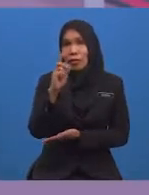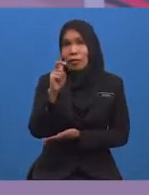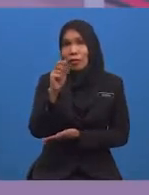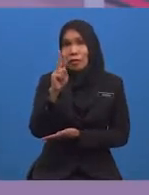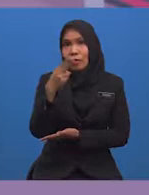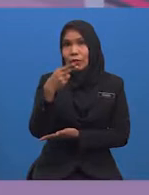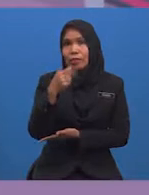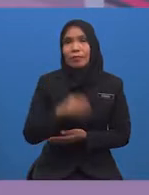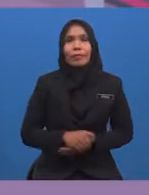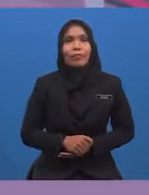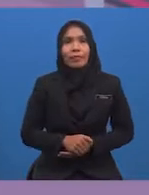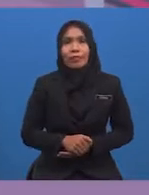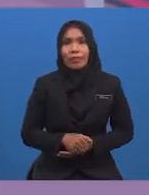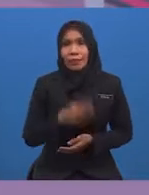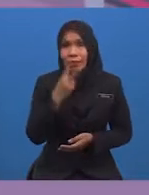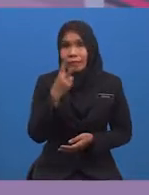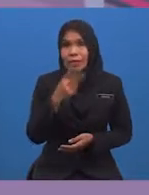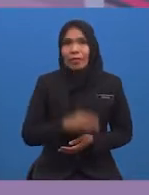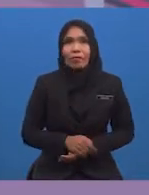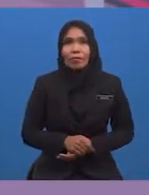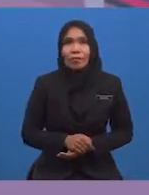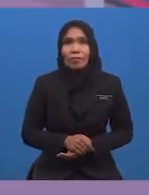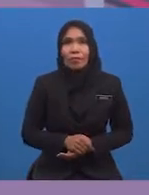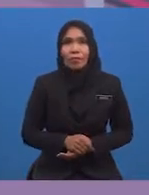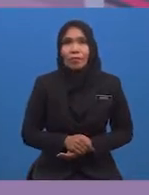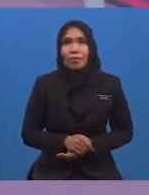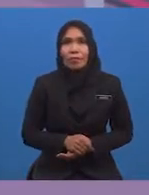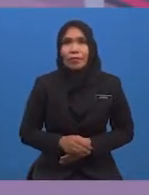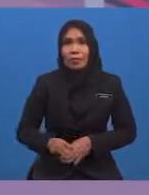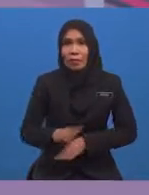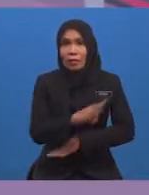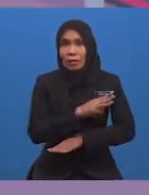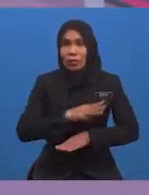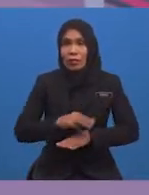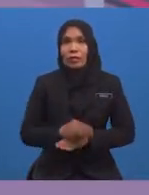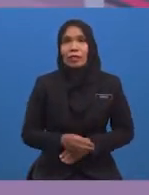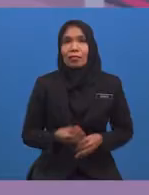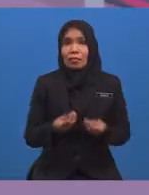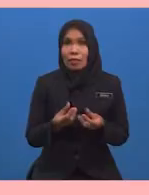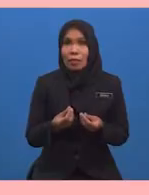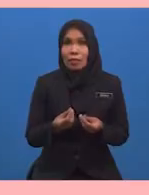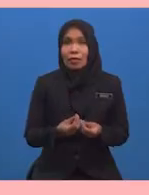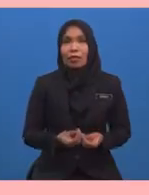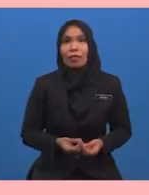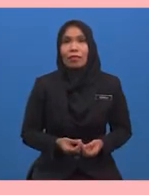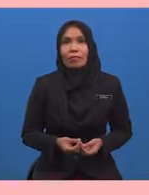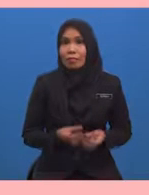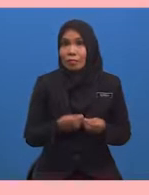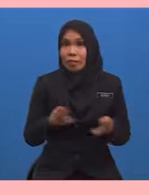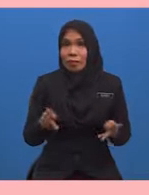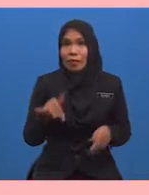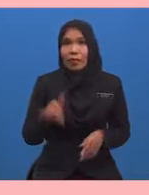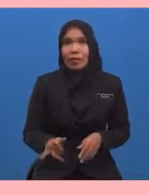Seterusnya, kita lihat pula contoh kawasan tanah pamah yang sesuai untuk pertempatan.